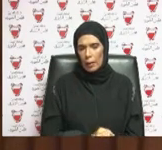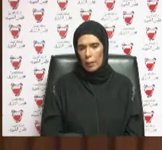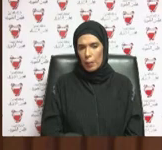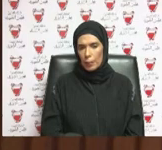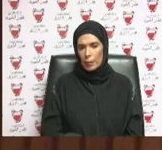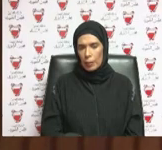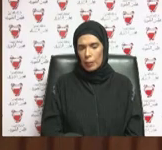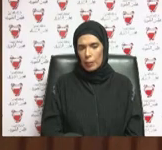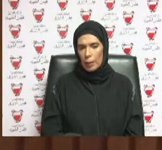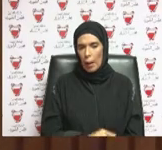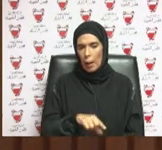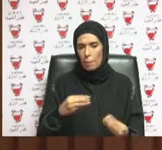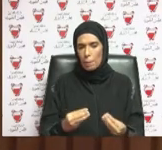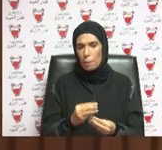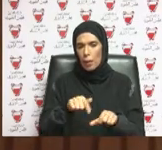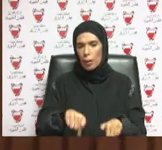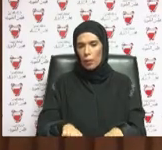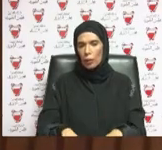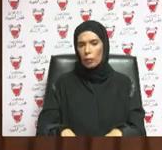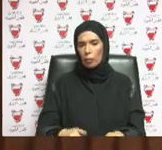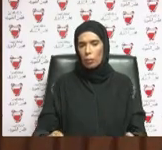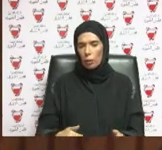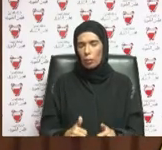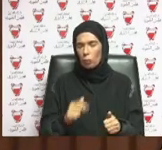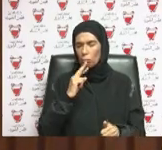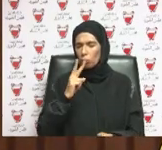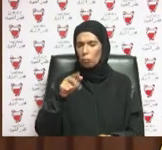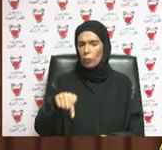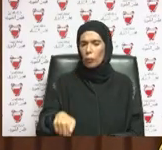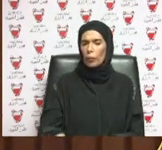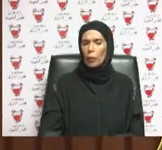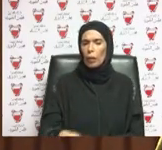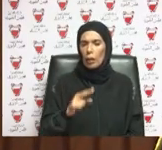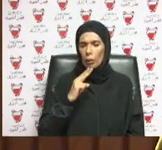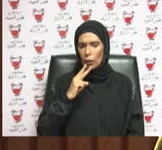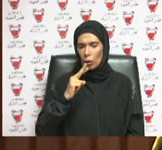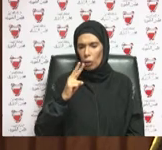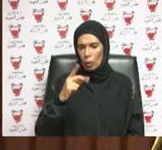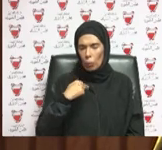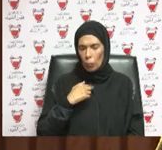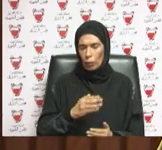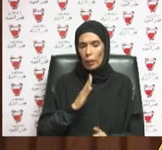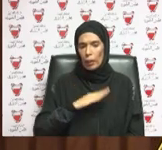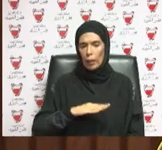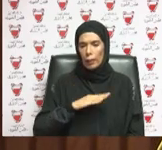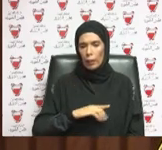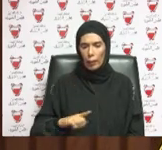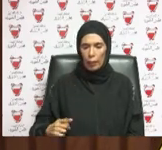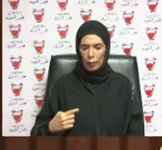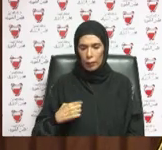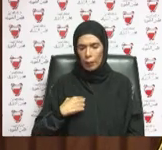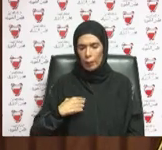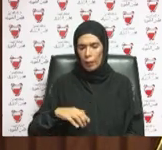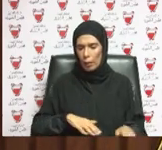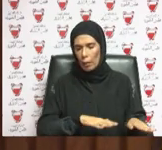شفاعة، وليس له من تعقيب غير قول المؤمن الصابر إنا لله وإنا